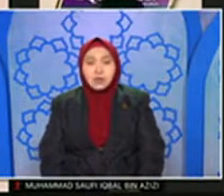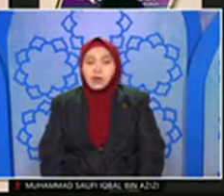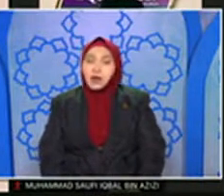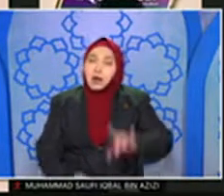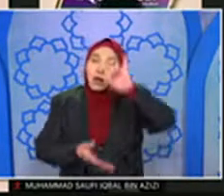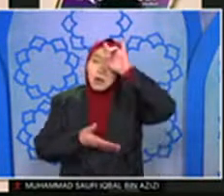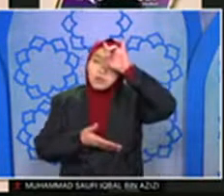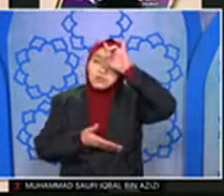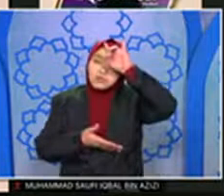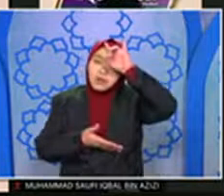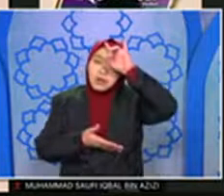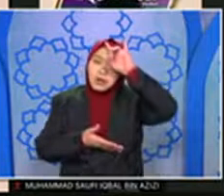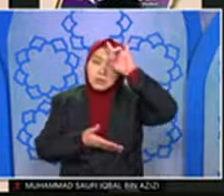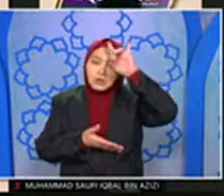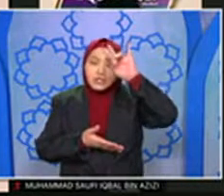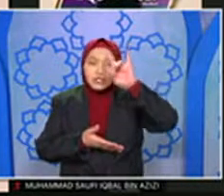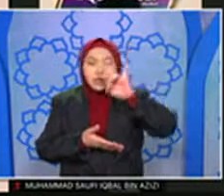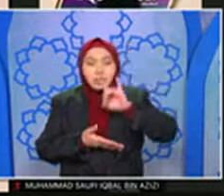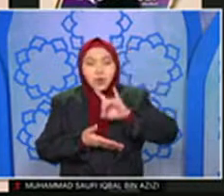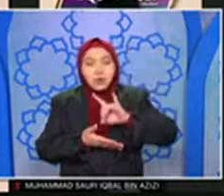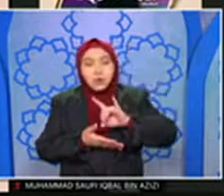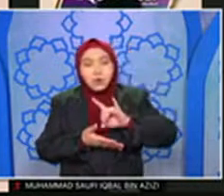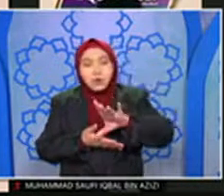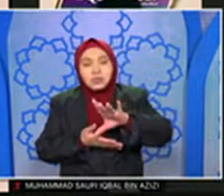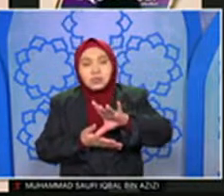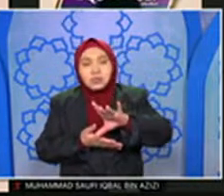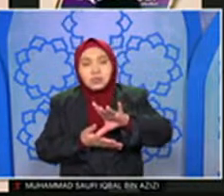A'udzu billahi minasy syaithanir